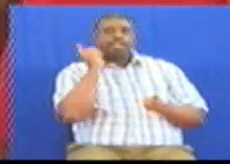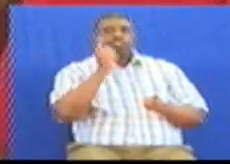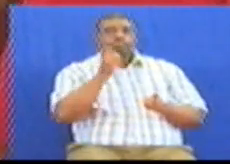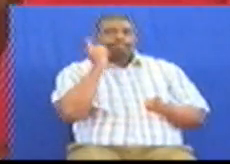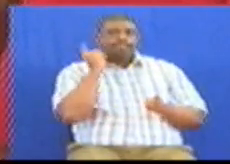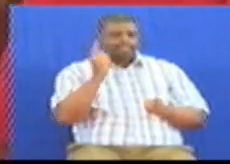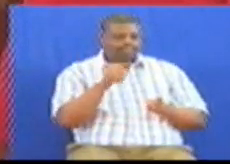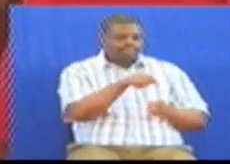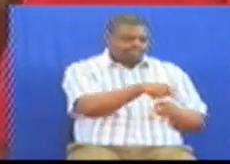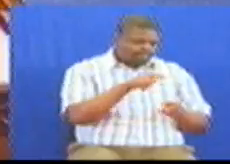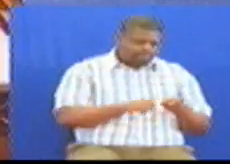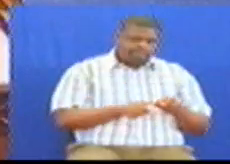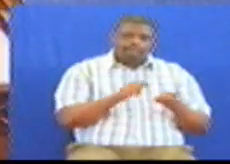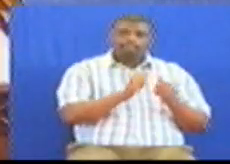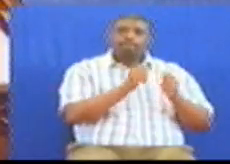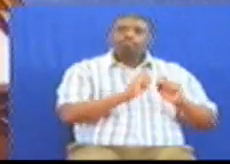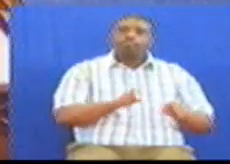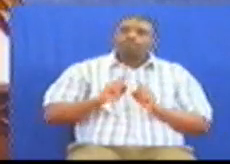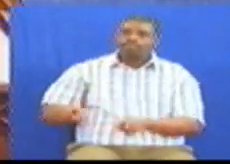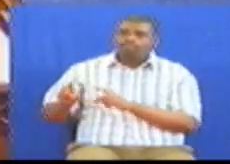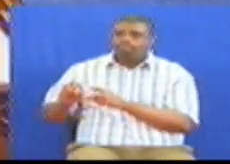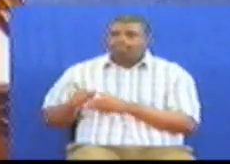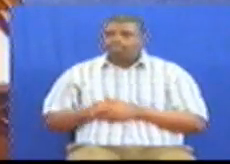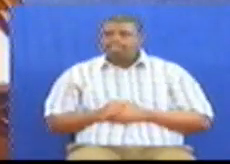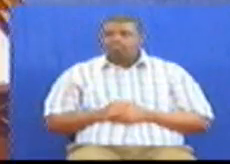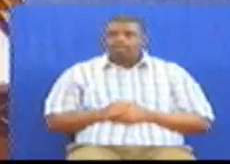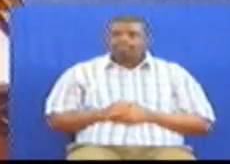na kadhalika. Lakini Mheshimiwa Spika,